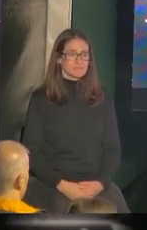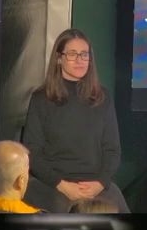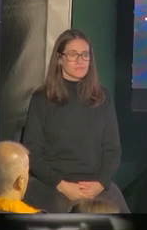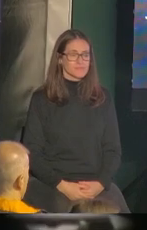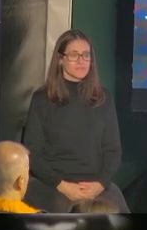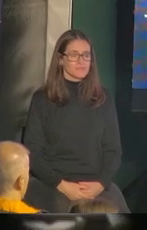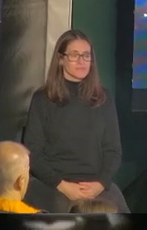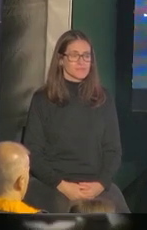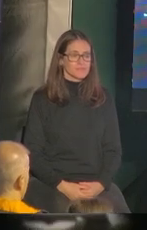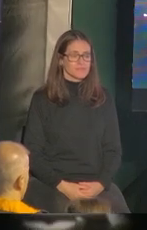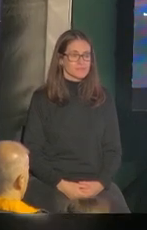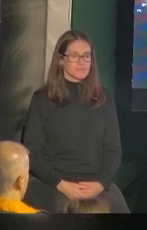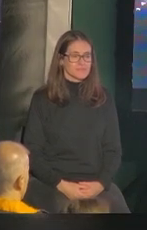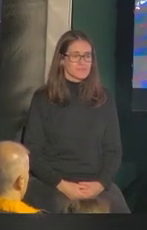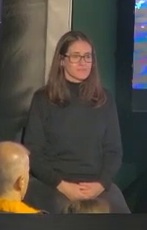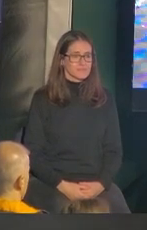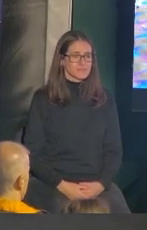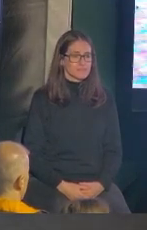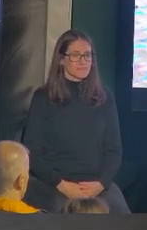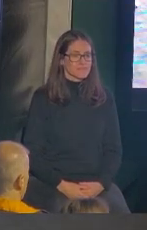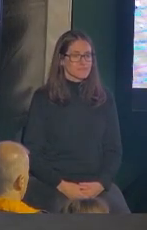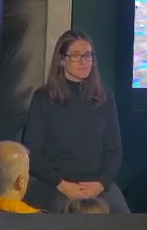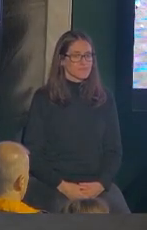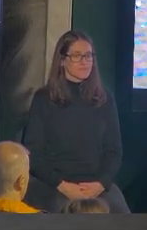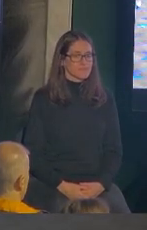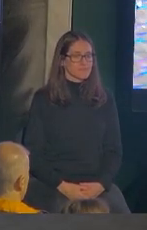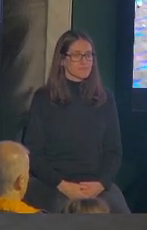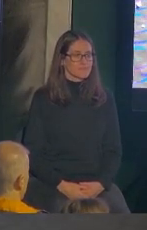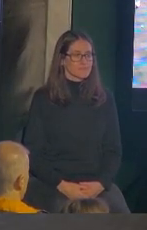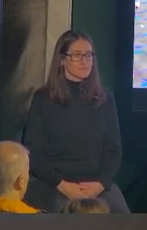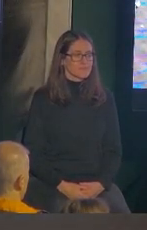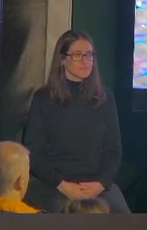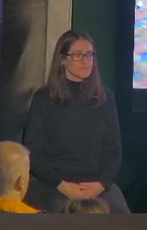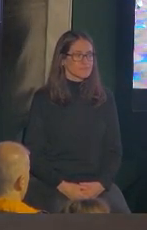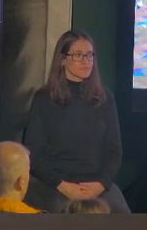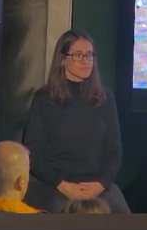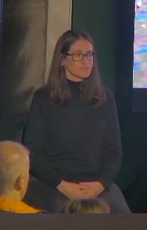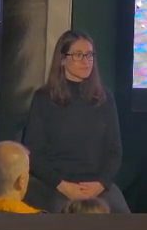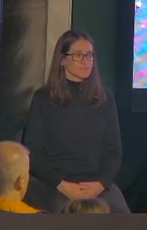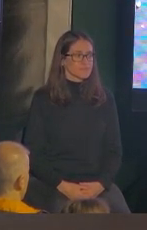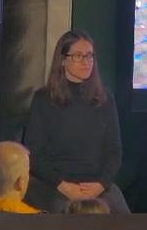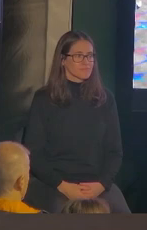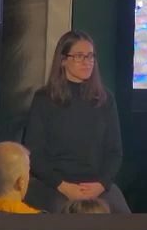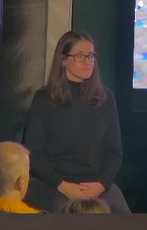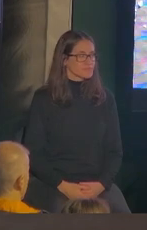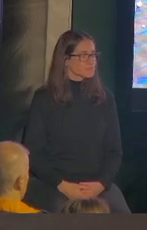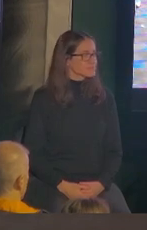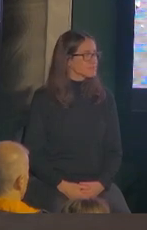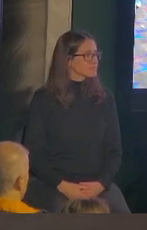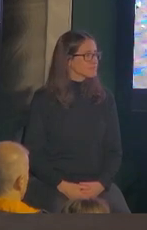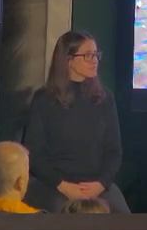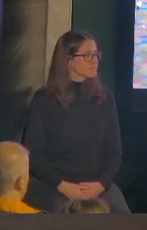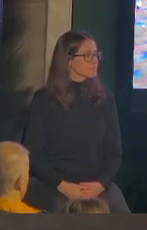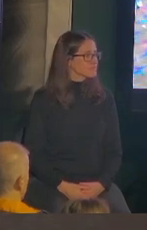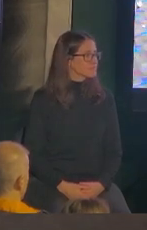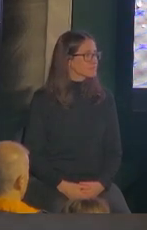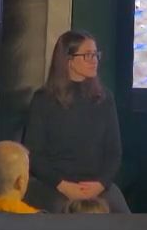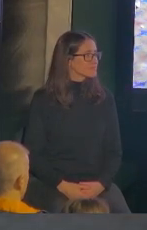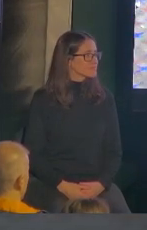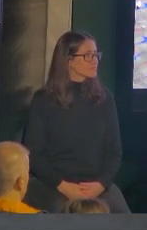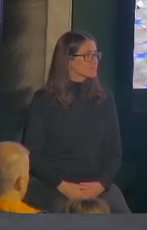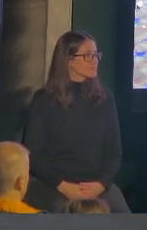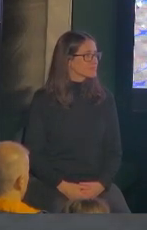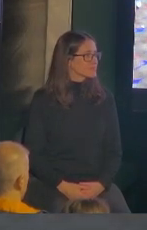a l'acabat. Seria això. Ieps. Vale. I ara, bueno, queda el